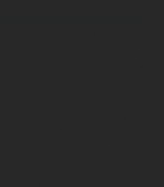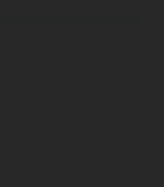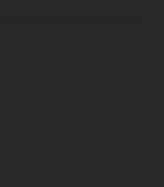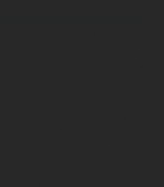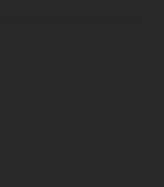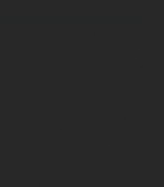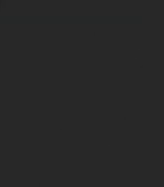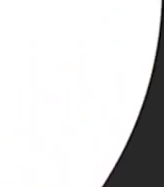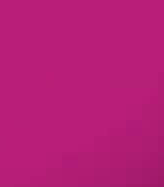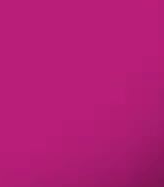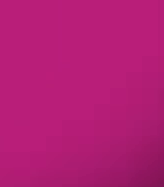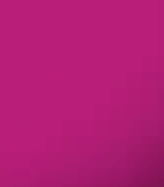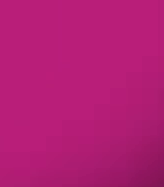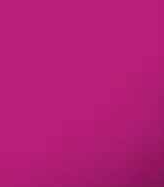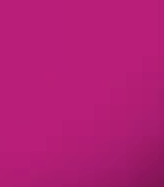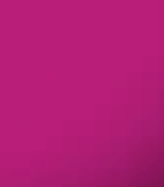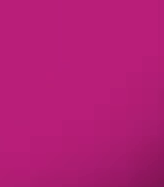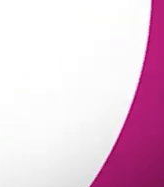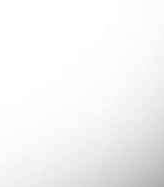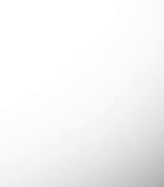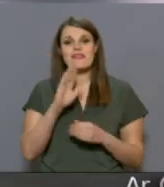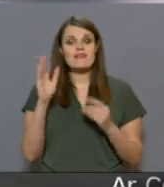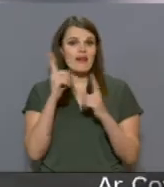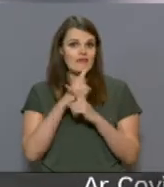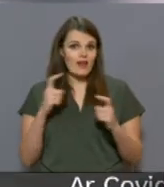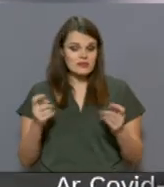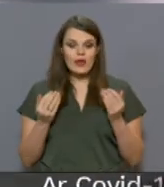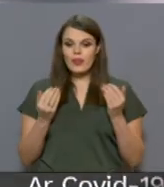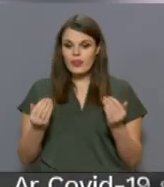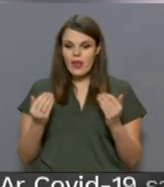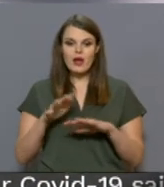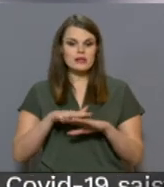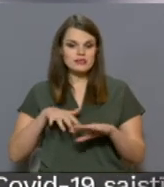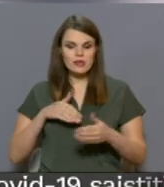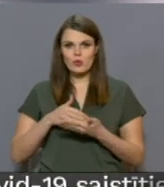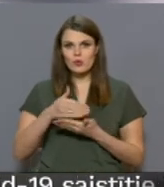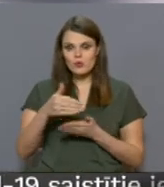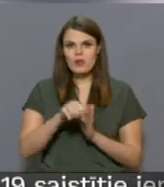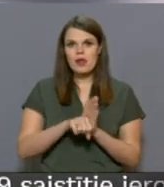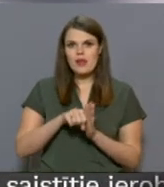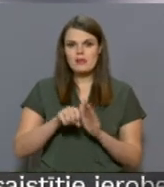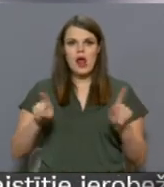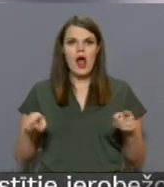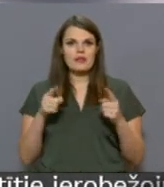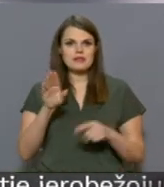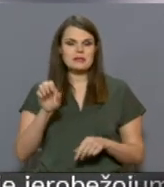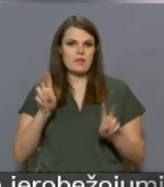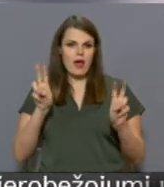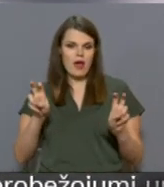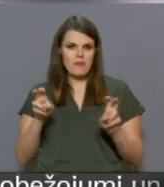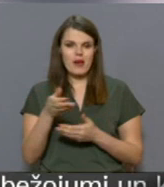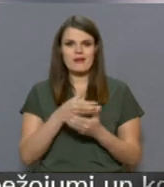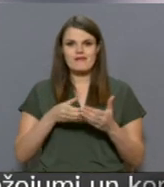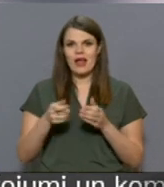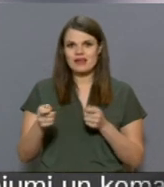Re, viss ēters ir te! Šobrīd Saeimā turpinās debates par attīstībai par frakcijas vadītāju